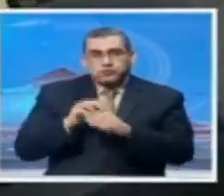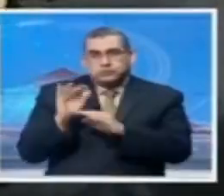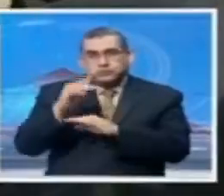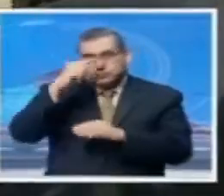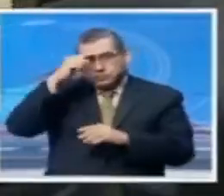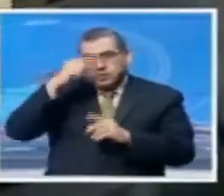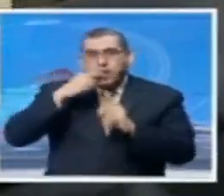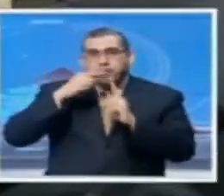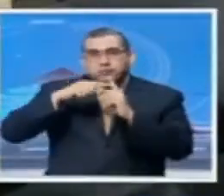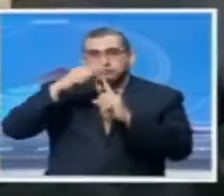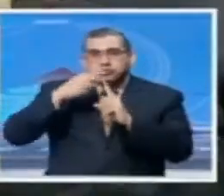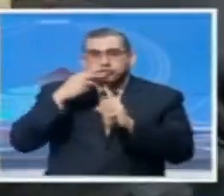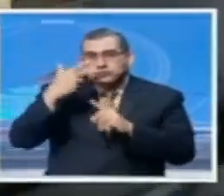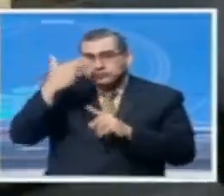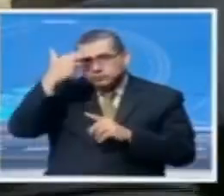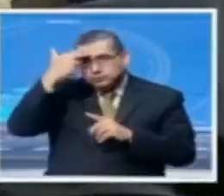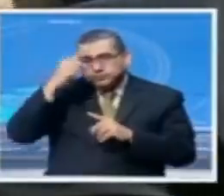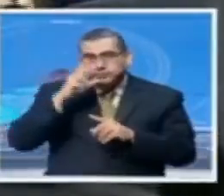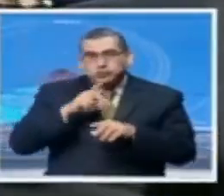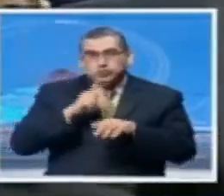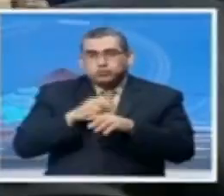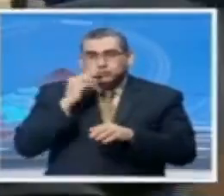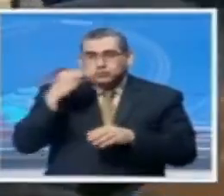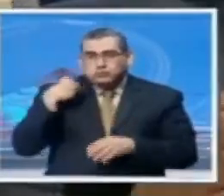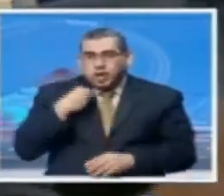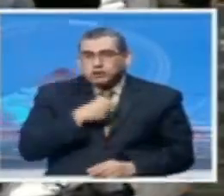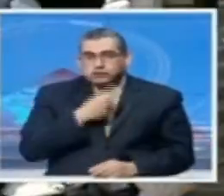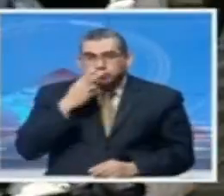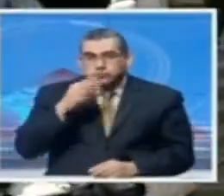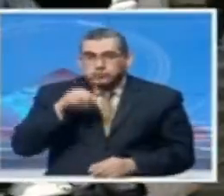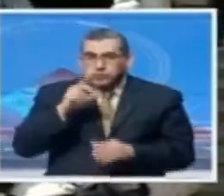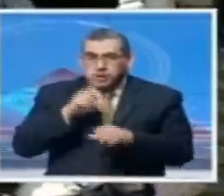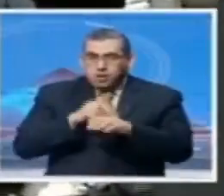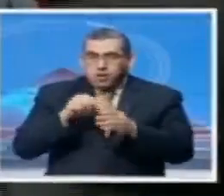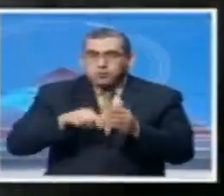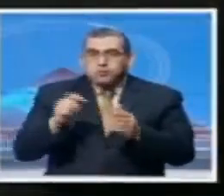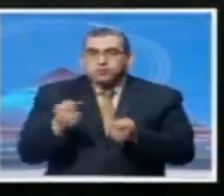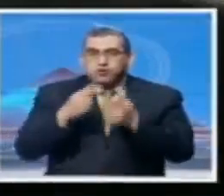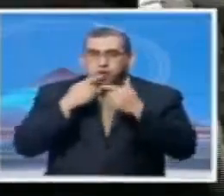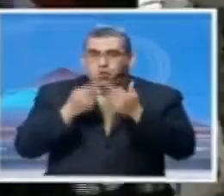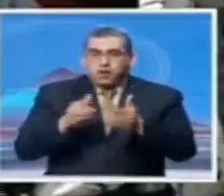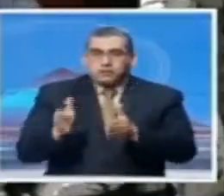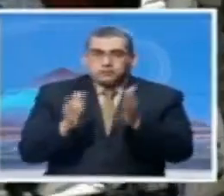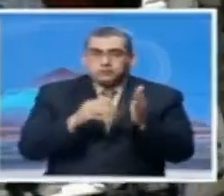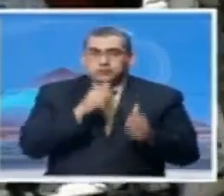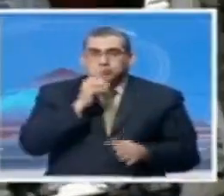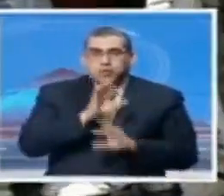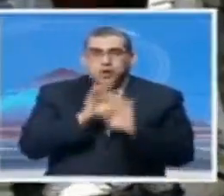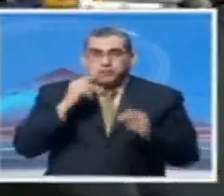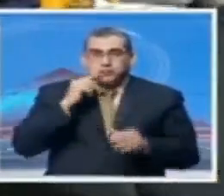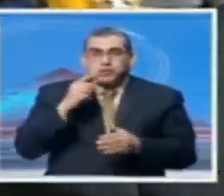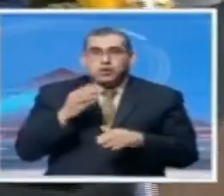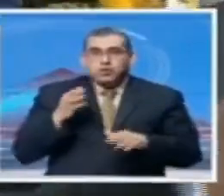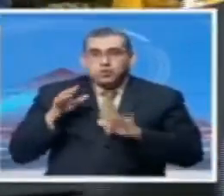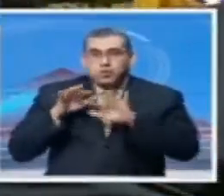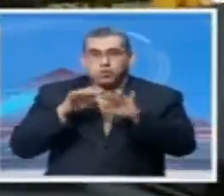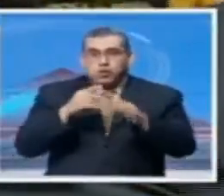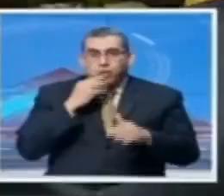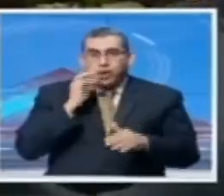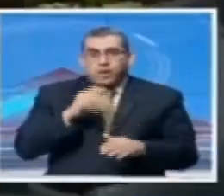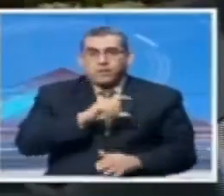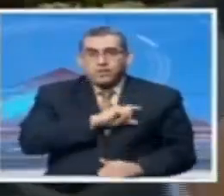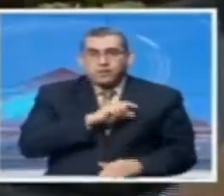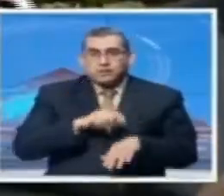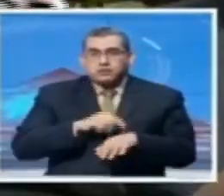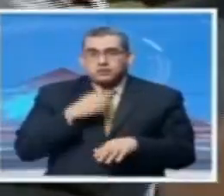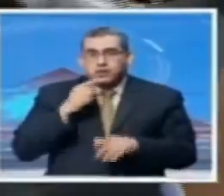ليه، وطبيب بيشوف ايه الحالة بتاعته ويقدر يشخصها فيها. من 7:30 موجودين عشان دخول الطلبة، لا الساعة 10 من تلا